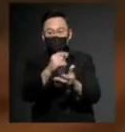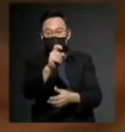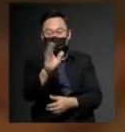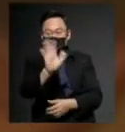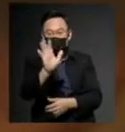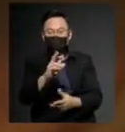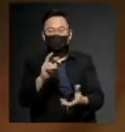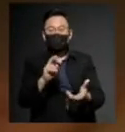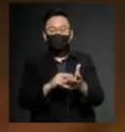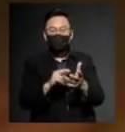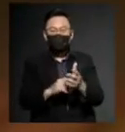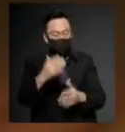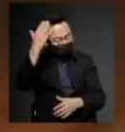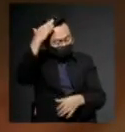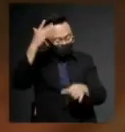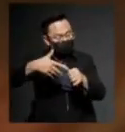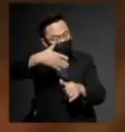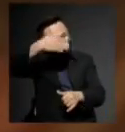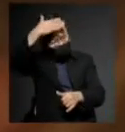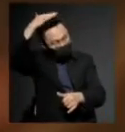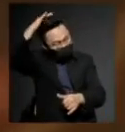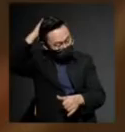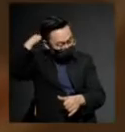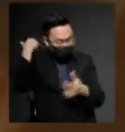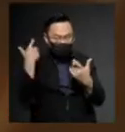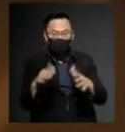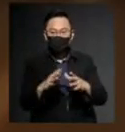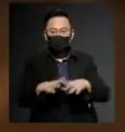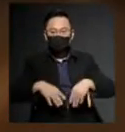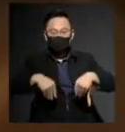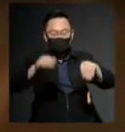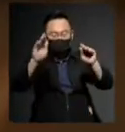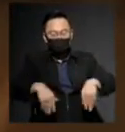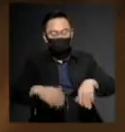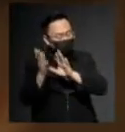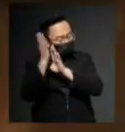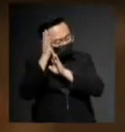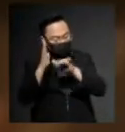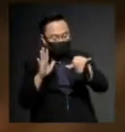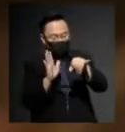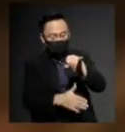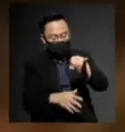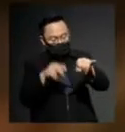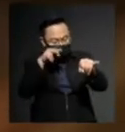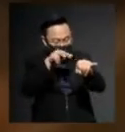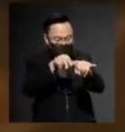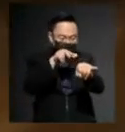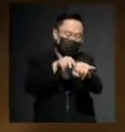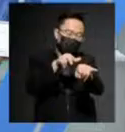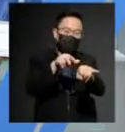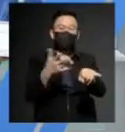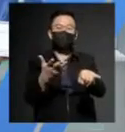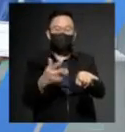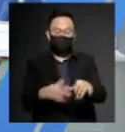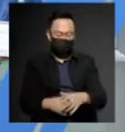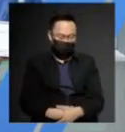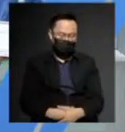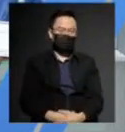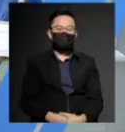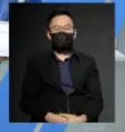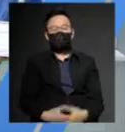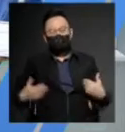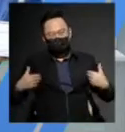ผมเนี่ยไปโกนผมมาหัวมันก็เลยกลายเป็นสีเดียวกับพื้นนะคะก็เป็นกำลังใจ พักบ้